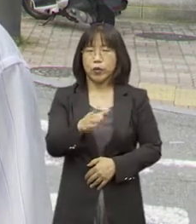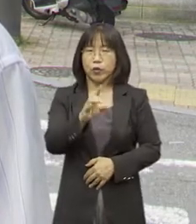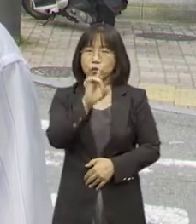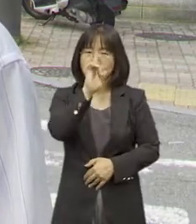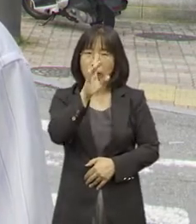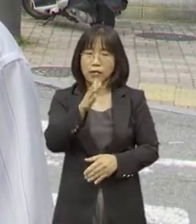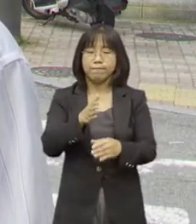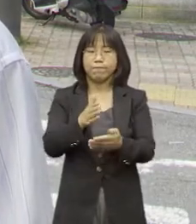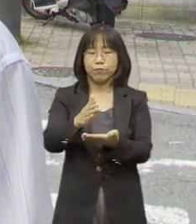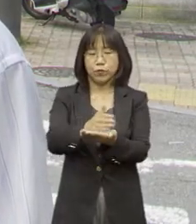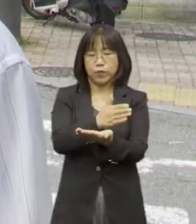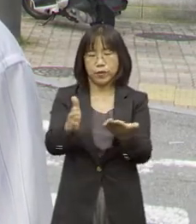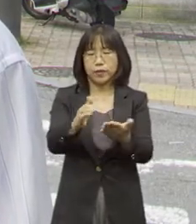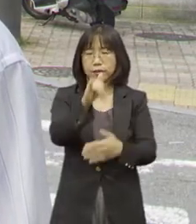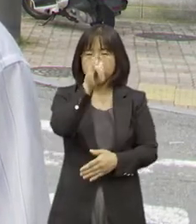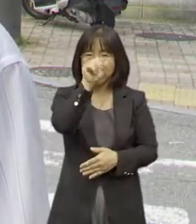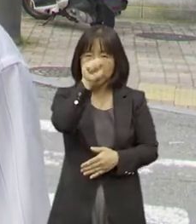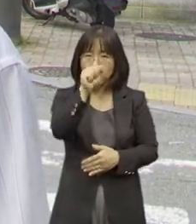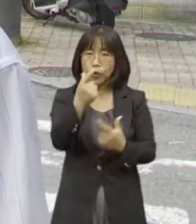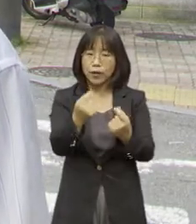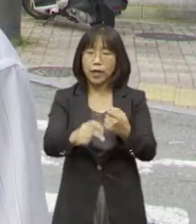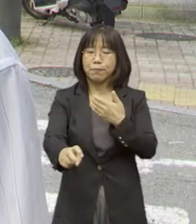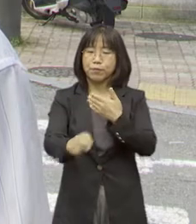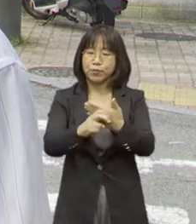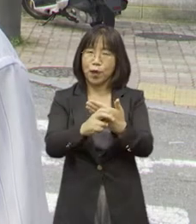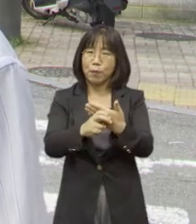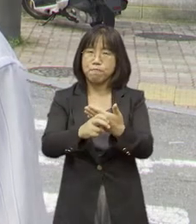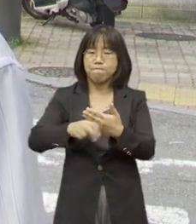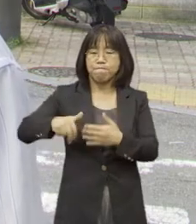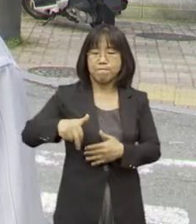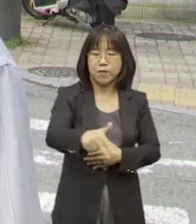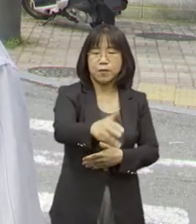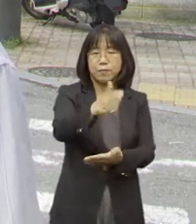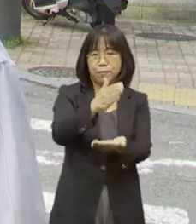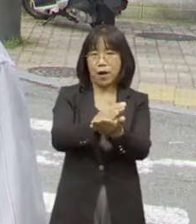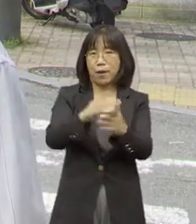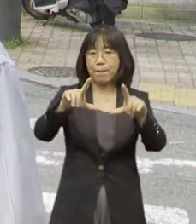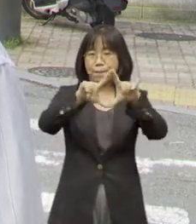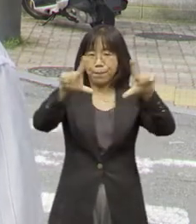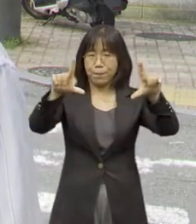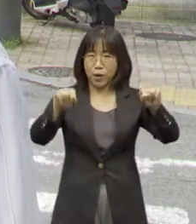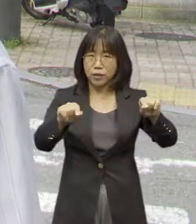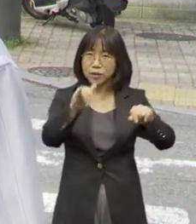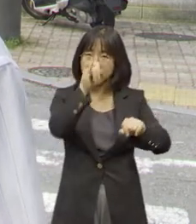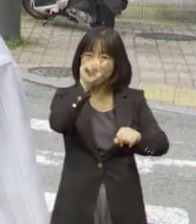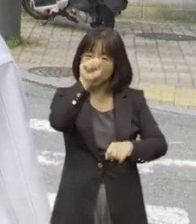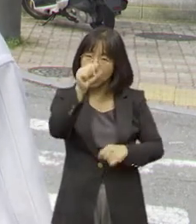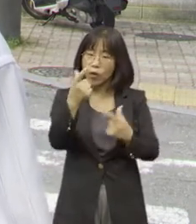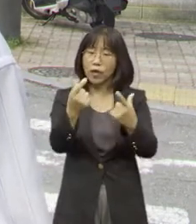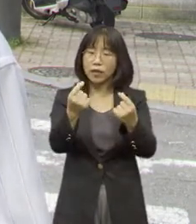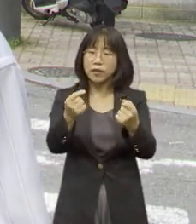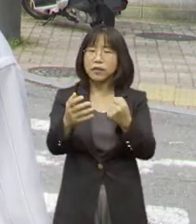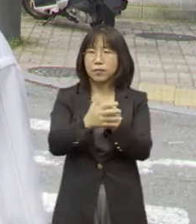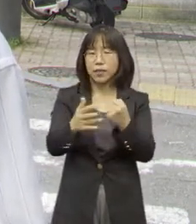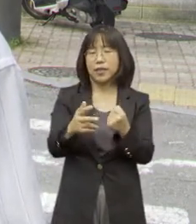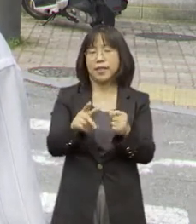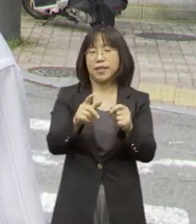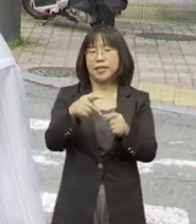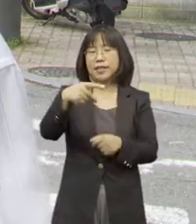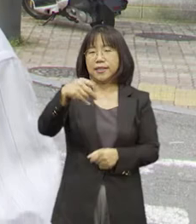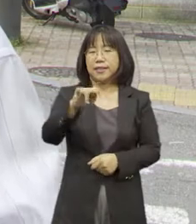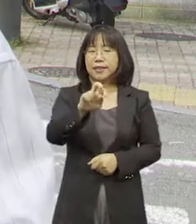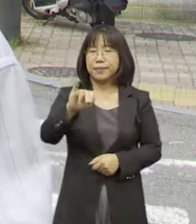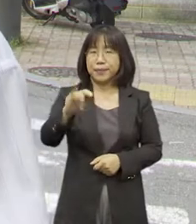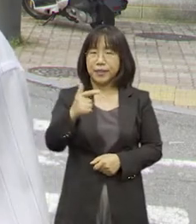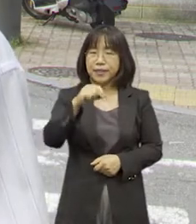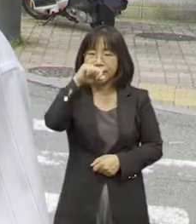여기도 무단횡단 표시가 있으면 좋겠다. 그래서 좀 구청에 그 시민 참여 예산에